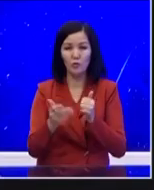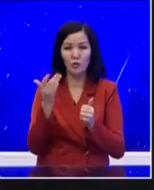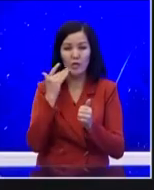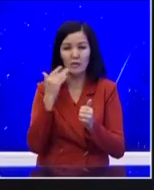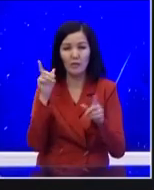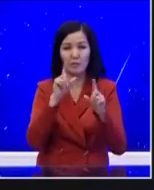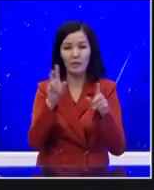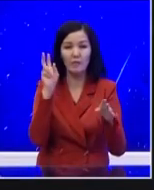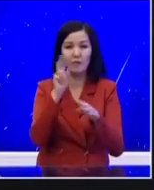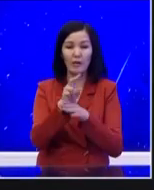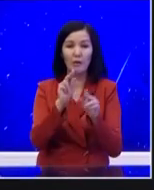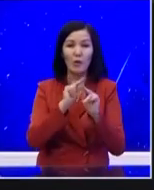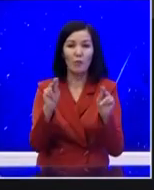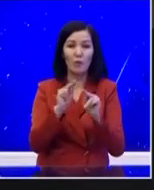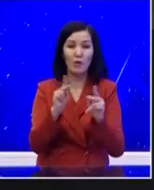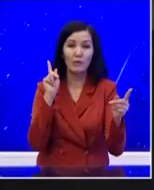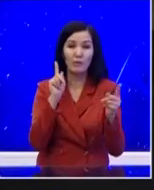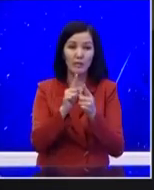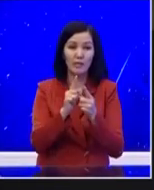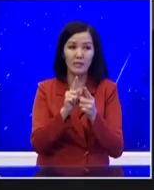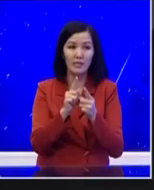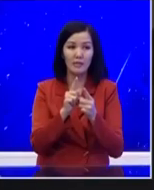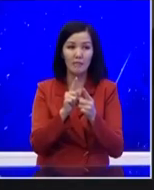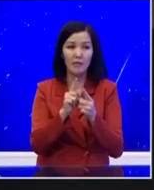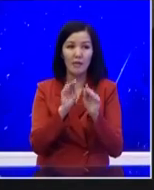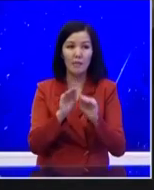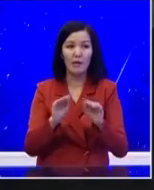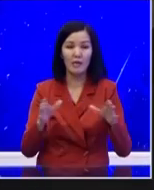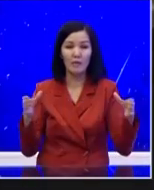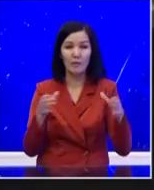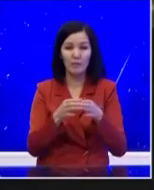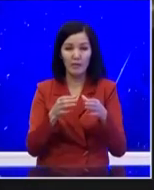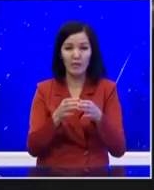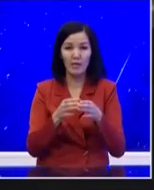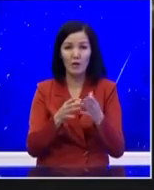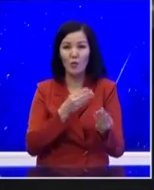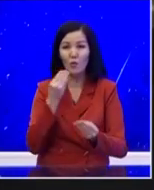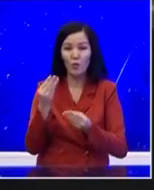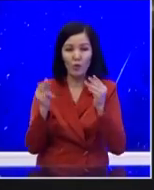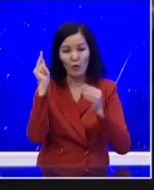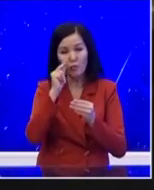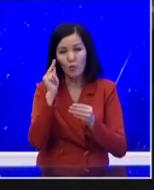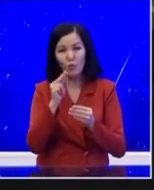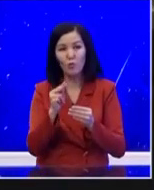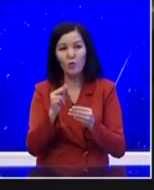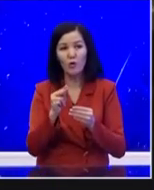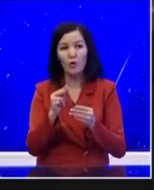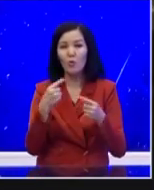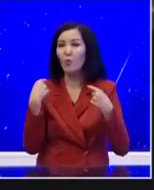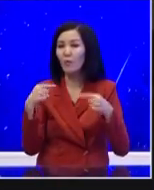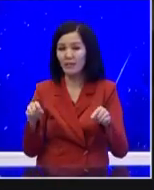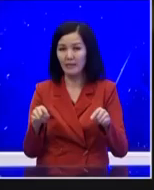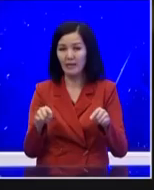барып, мұғалімдермен жүздесіп, сыныптастарыңмен бірге мектепте білім алу ол мүлде